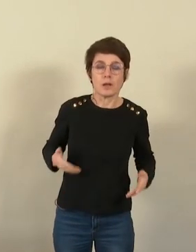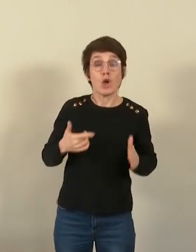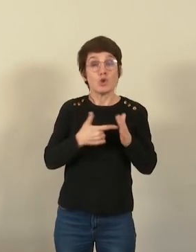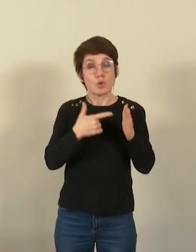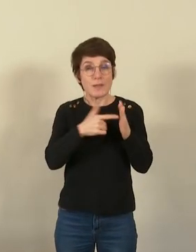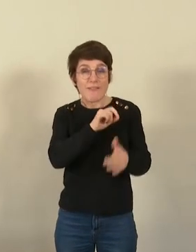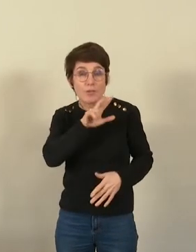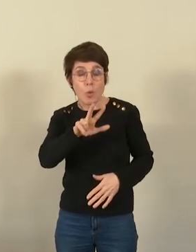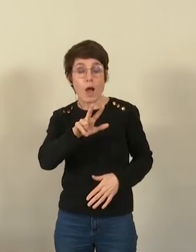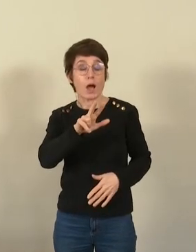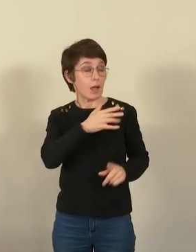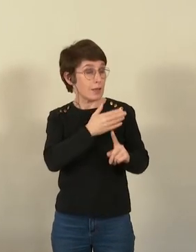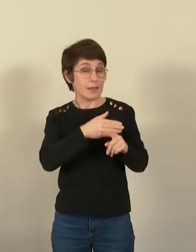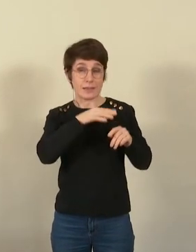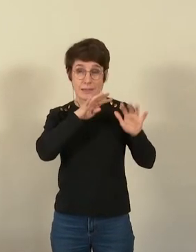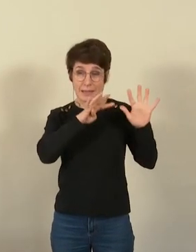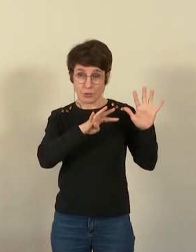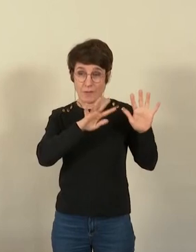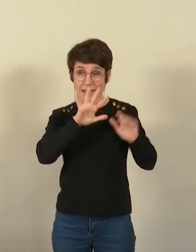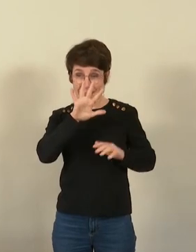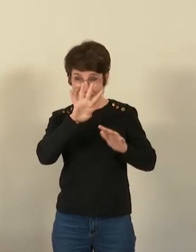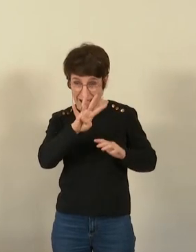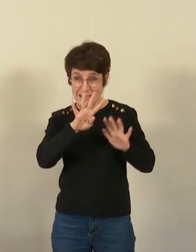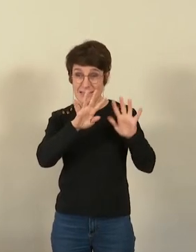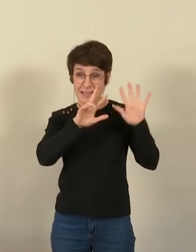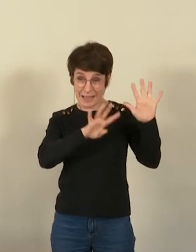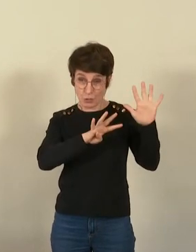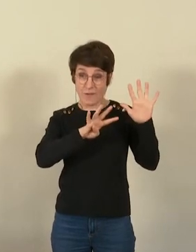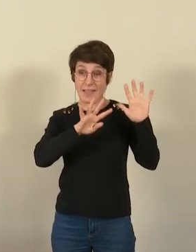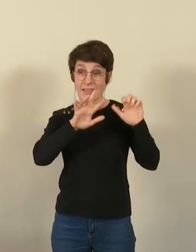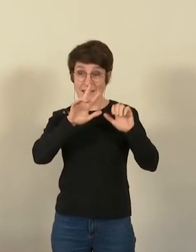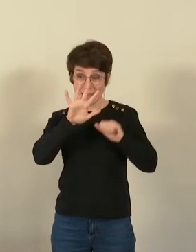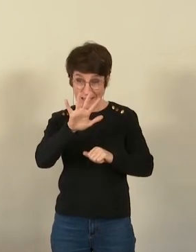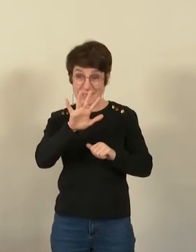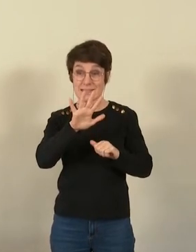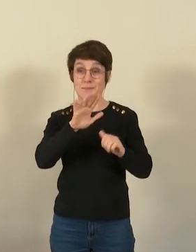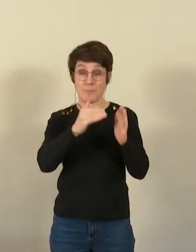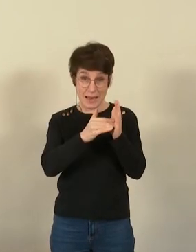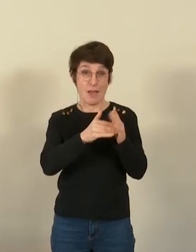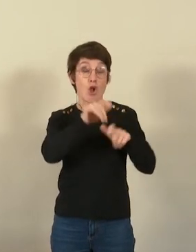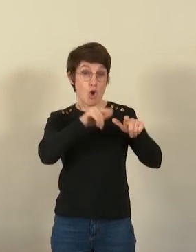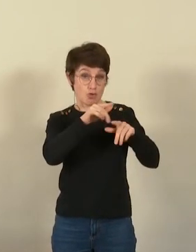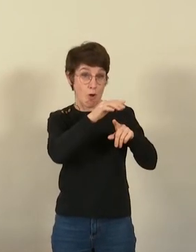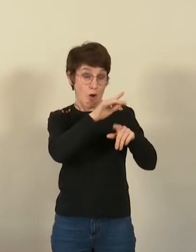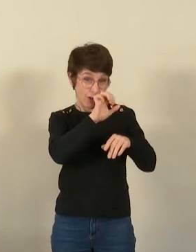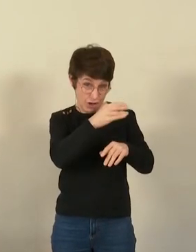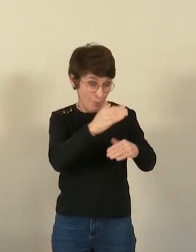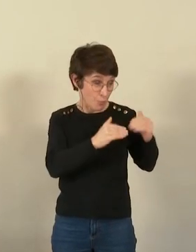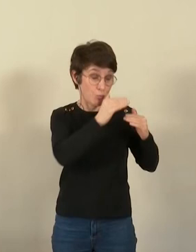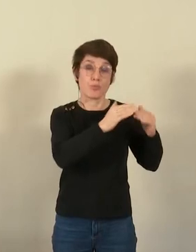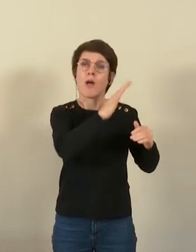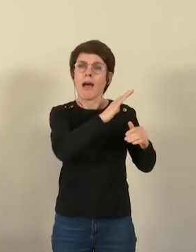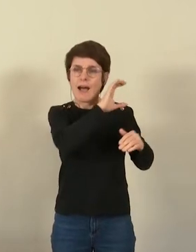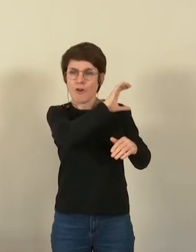93000 logements sociaux ont été produit contre 125000 en 2016 à moyen et long terme la Caisse des dépôts est